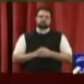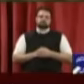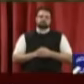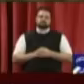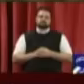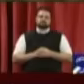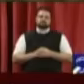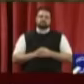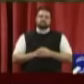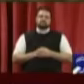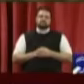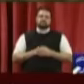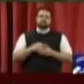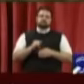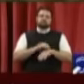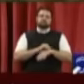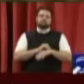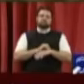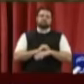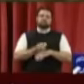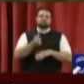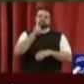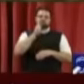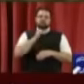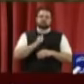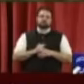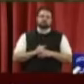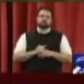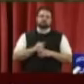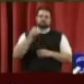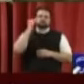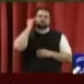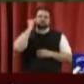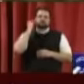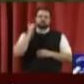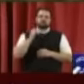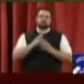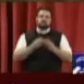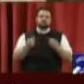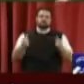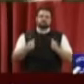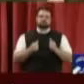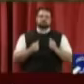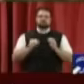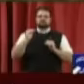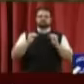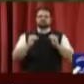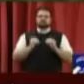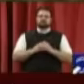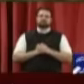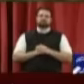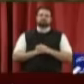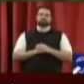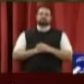ridurile au dispărut, pentru că la noi problema asta e. S-o regla scaunul și partea de constipație, la noi aici e problema. Noi nu ne